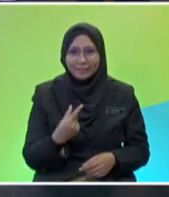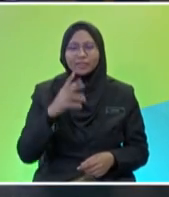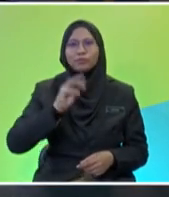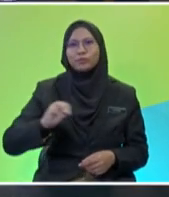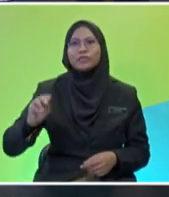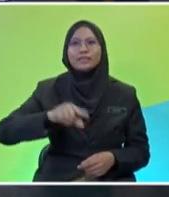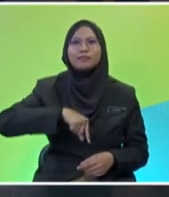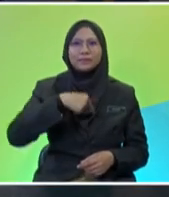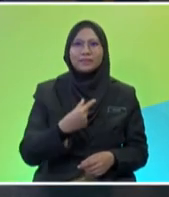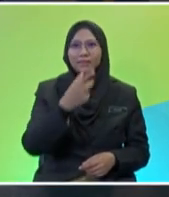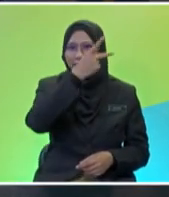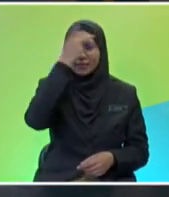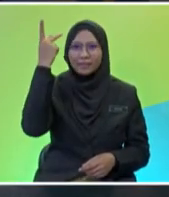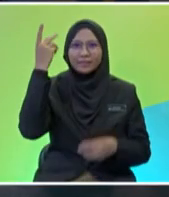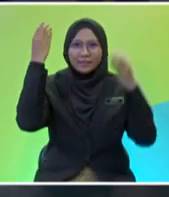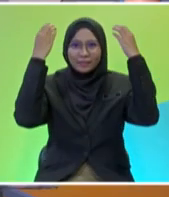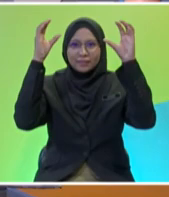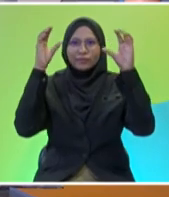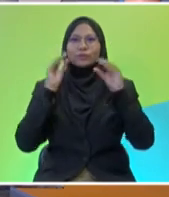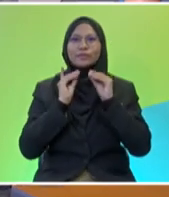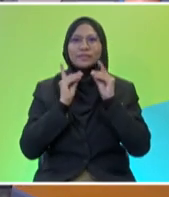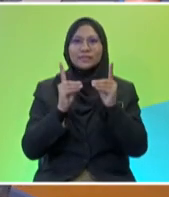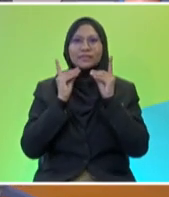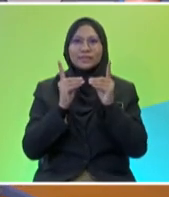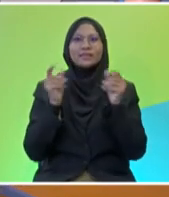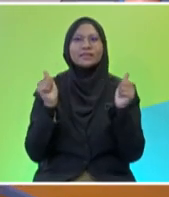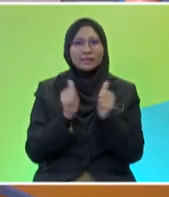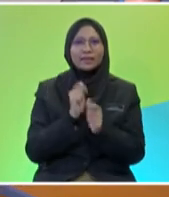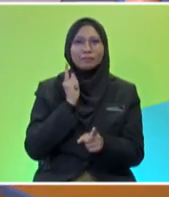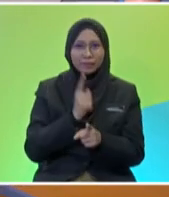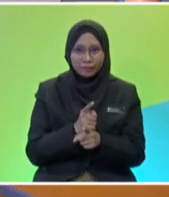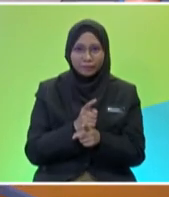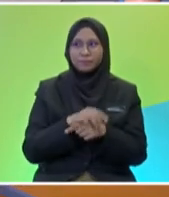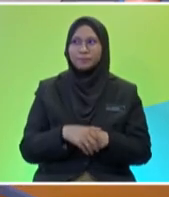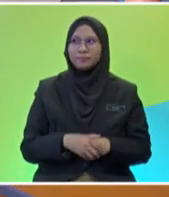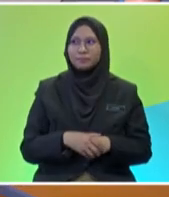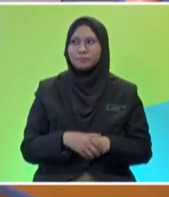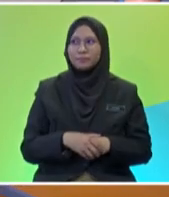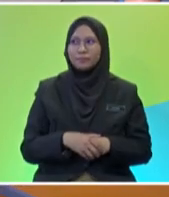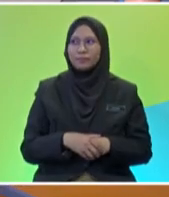kegembiraan di situ oke oke Hari ini safikat